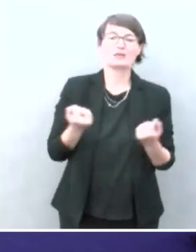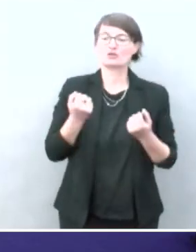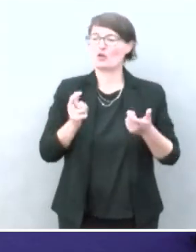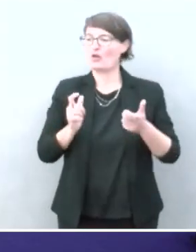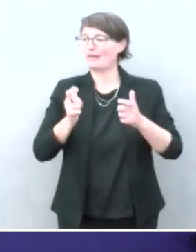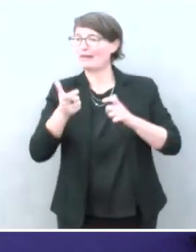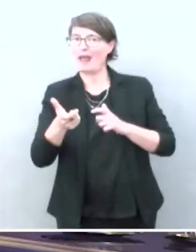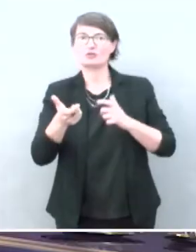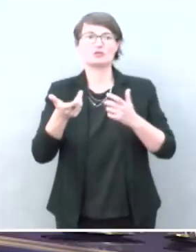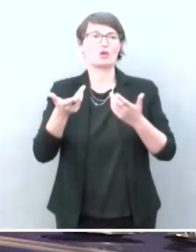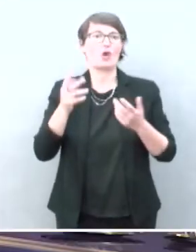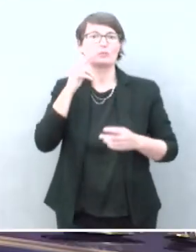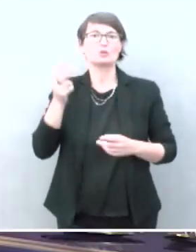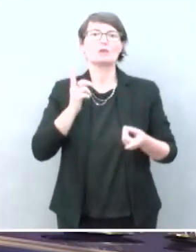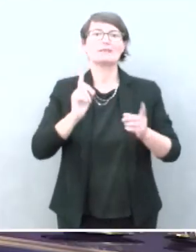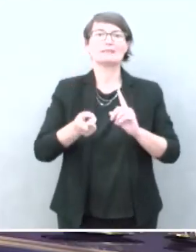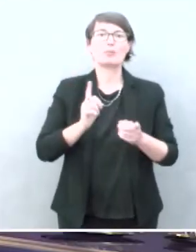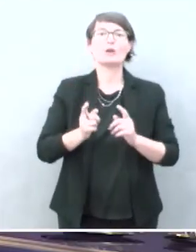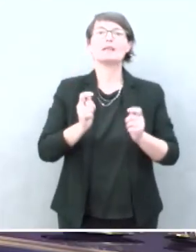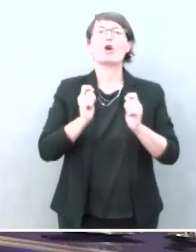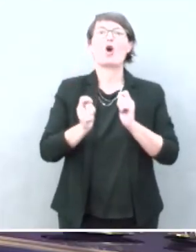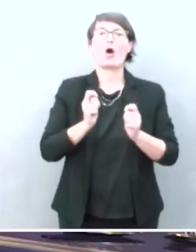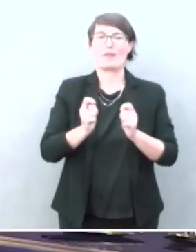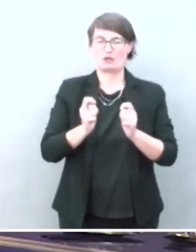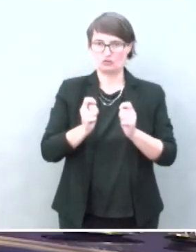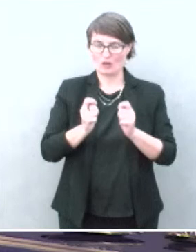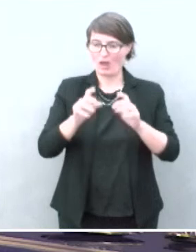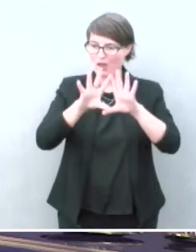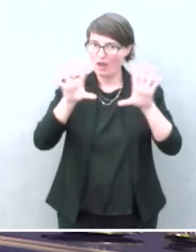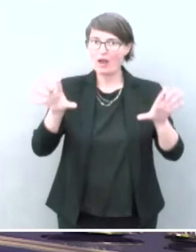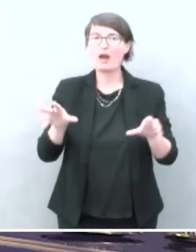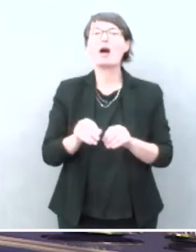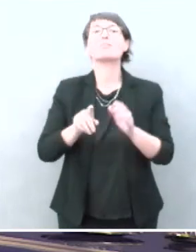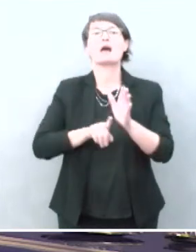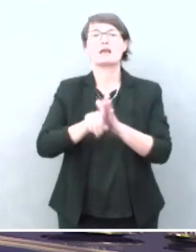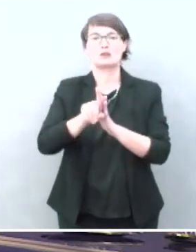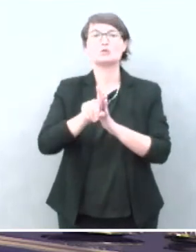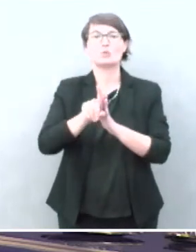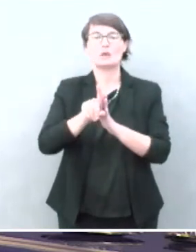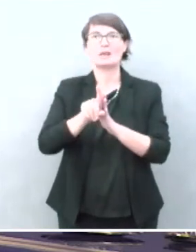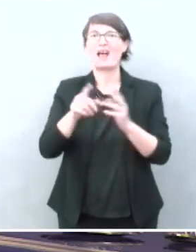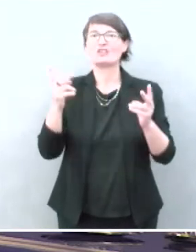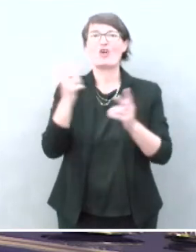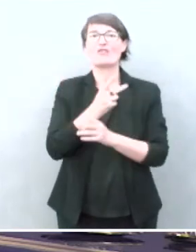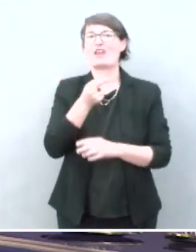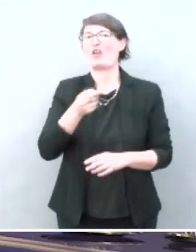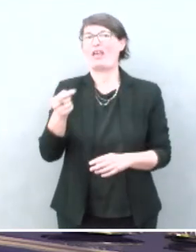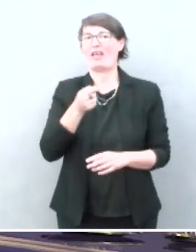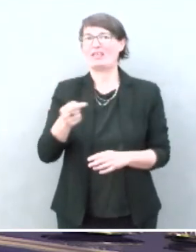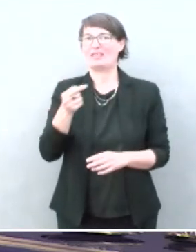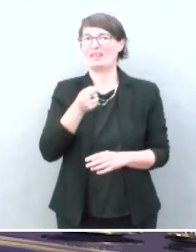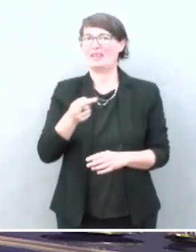varia datura a livello commerciale hanno alla fine prodotto dei risultati controproducenti